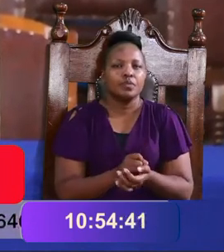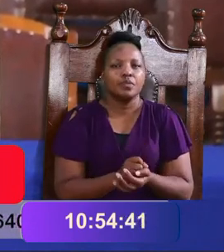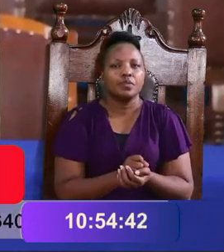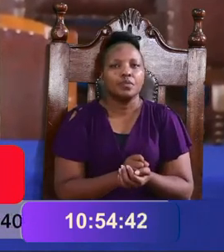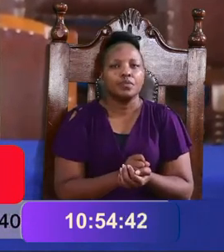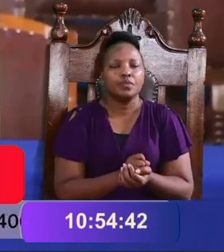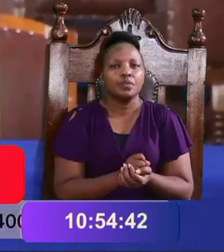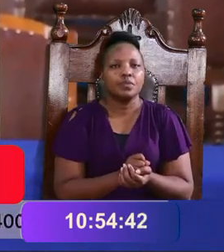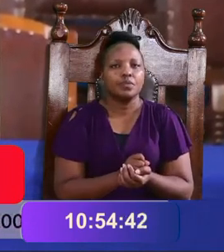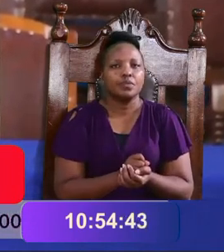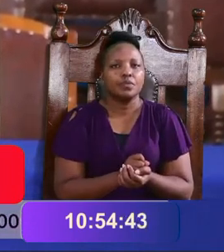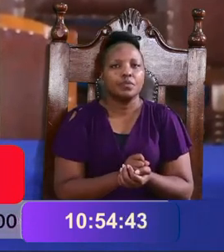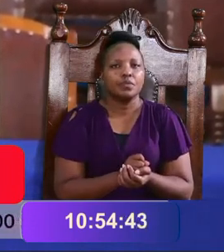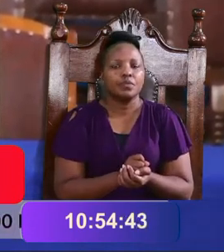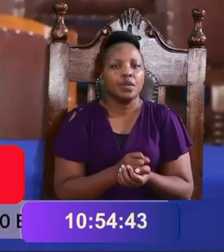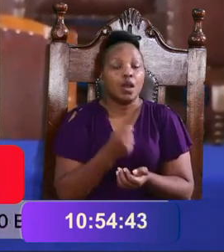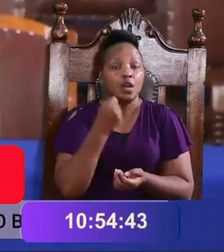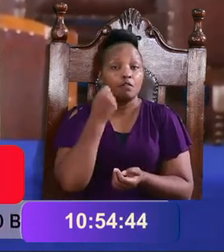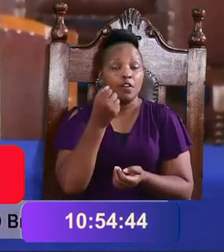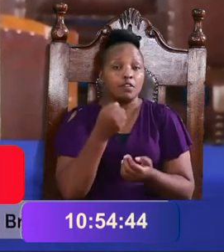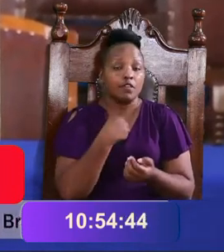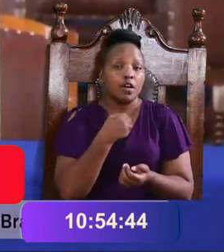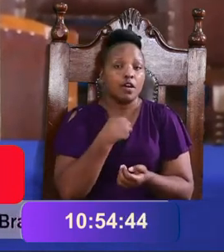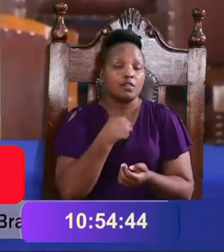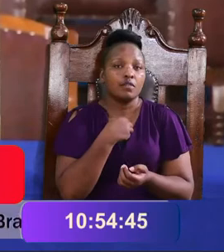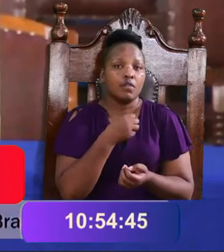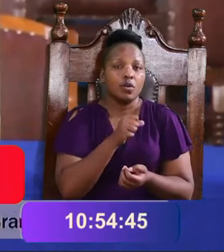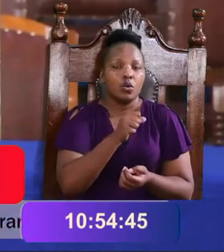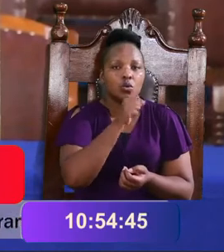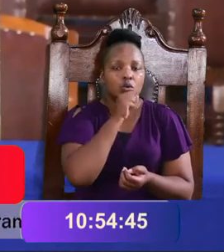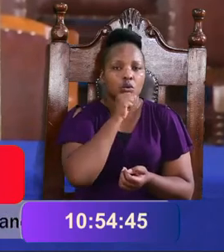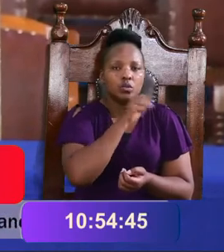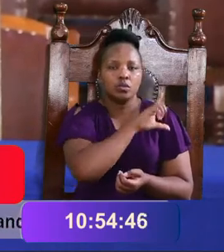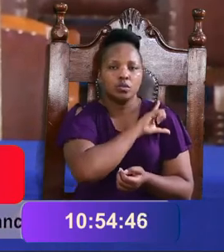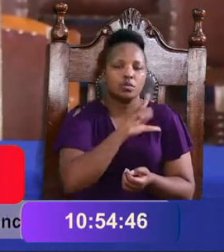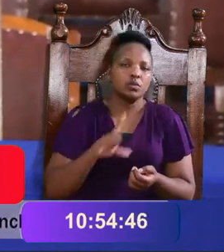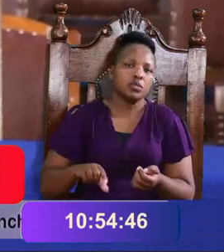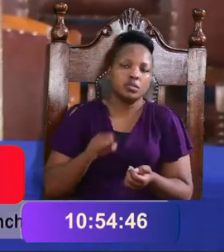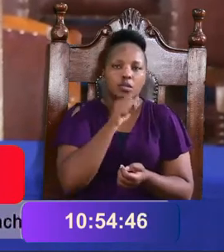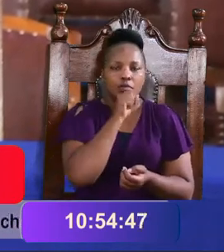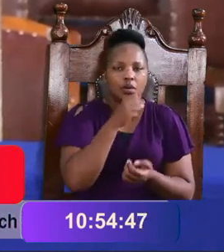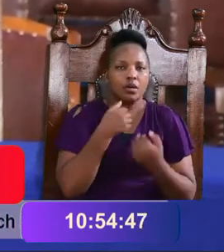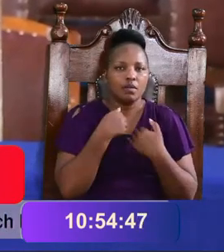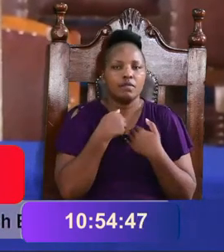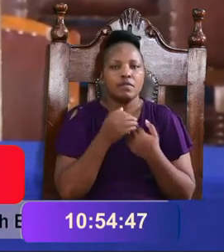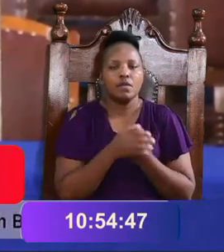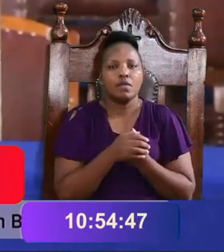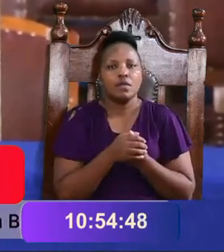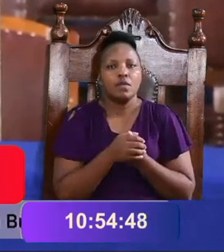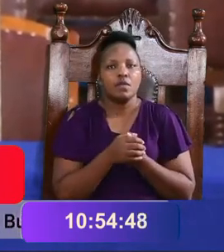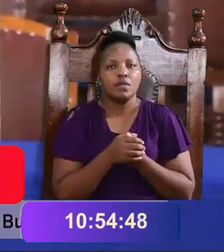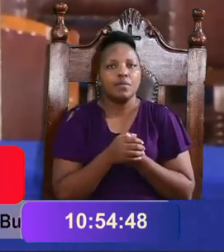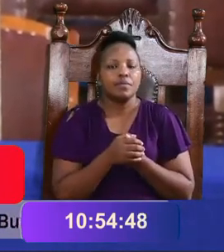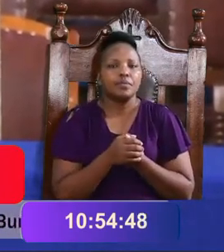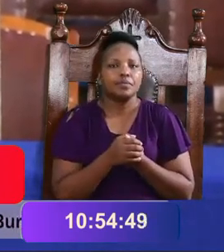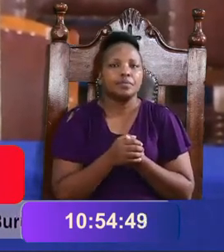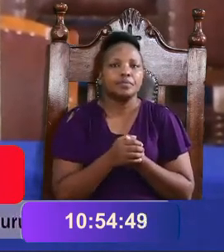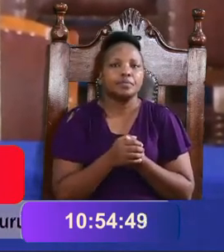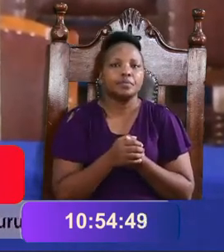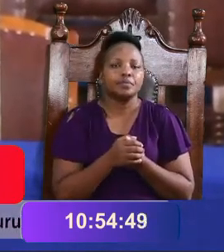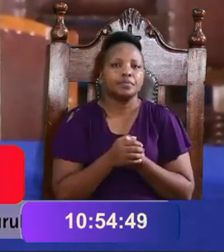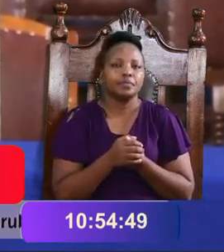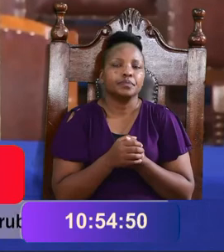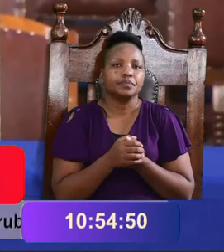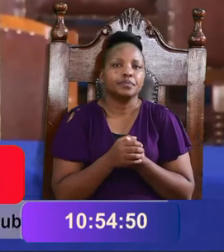So Thursday 5 tutakuwa na Holy Communion. Tutakuwa na ibada sasa ya watu wote, na tutakuwa na